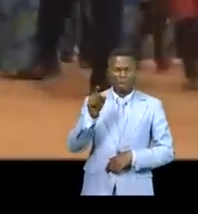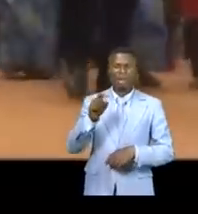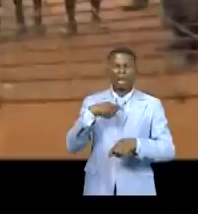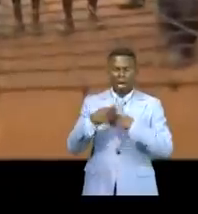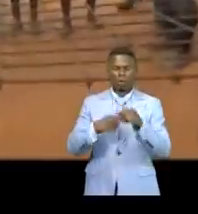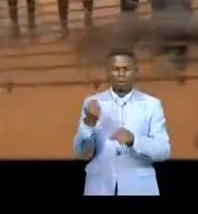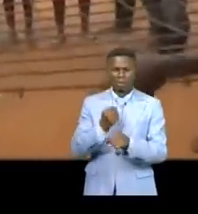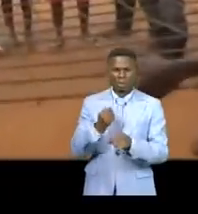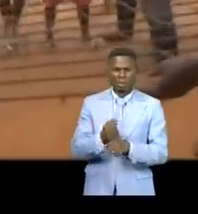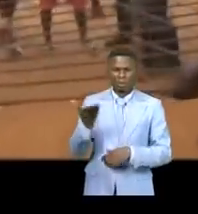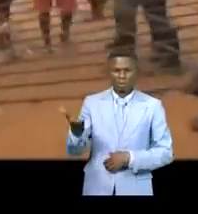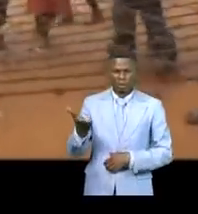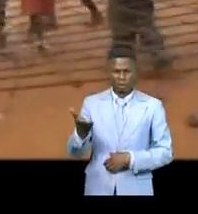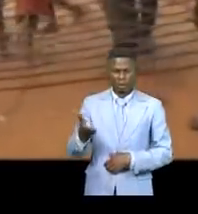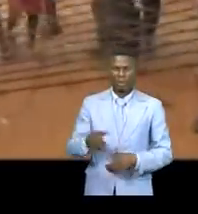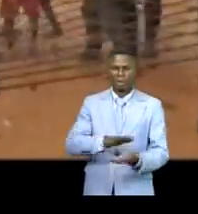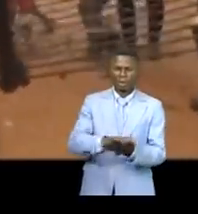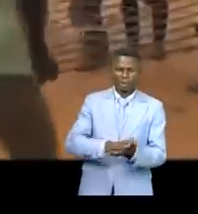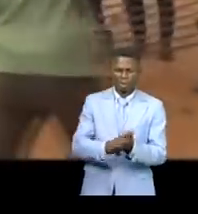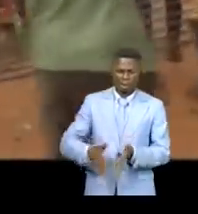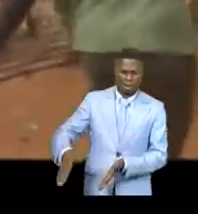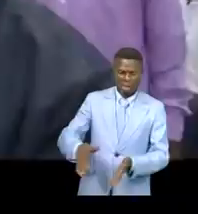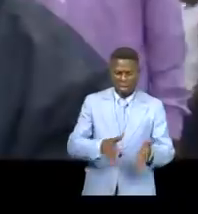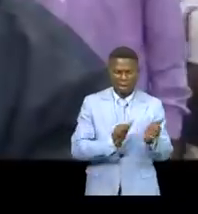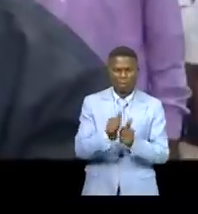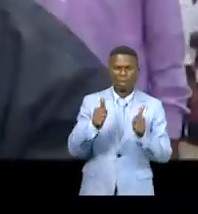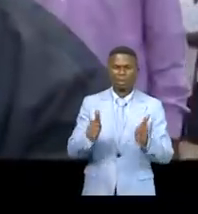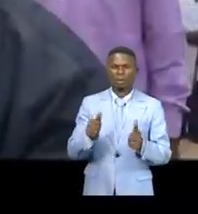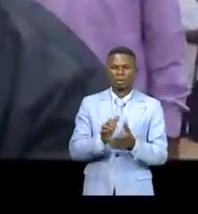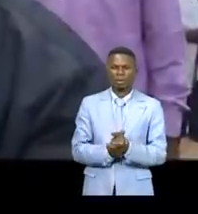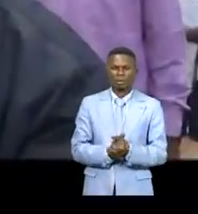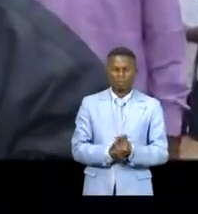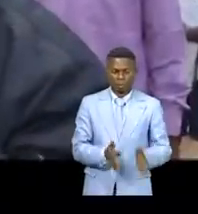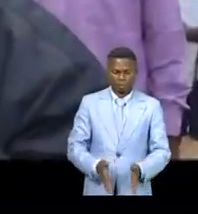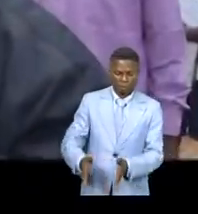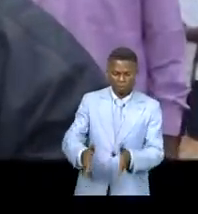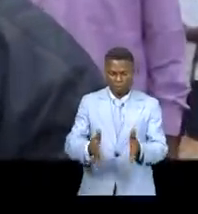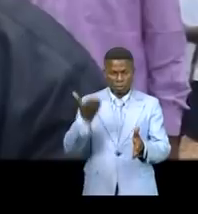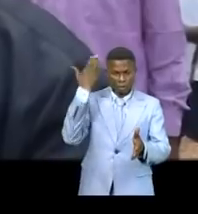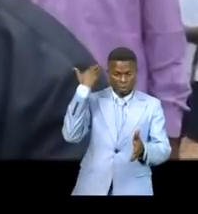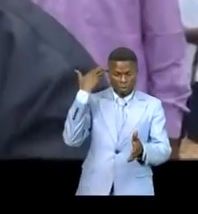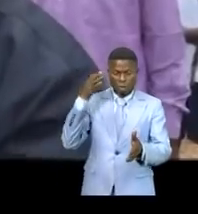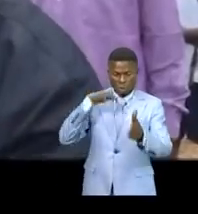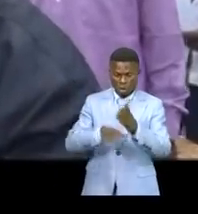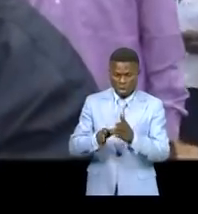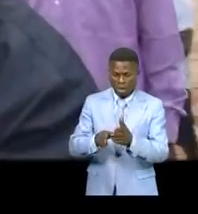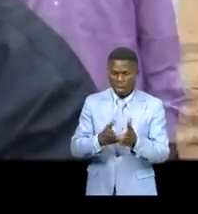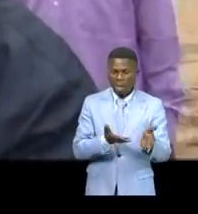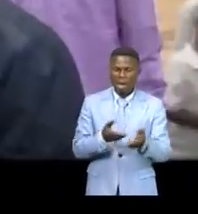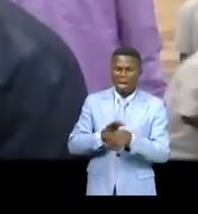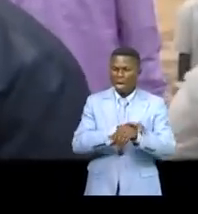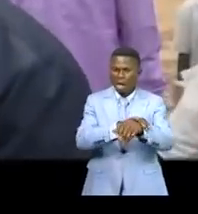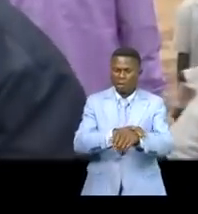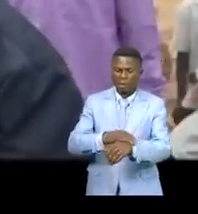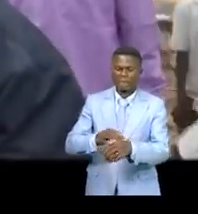des travaux. Ici, il donne quelques leçons pratiques d'usage. C'est un caniveau pour prendre de l'eau et récolter les sables.